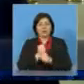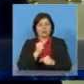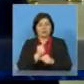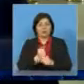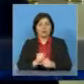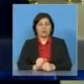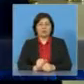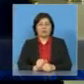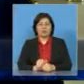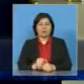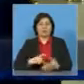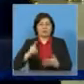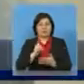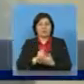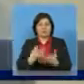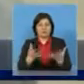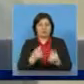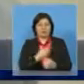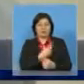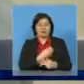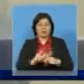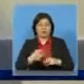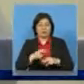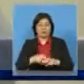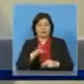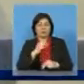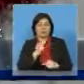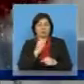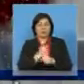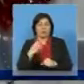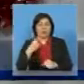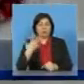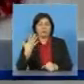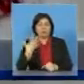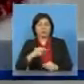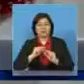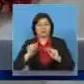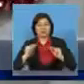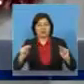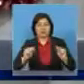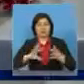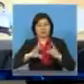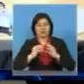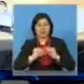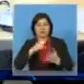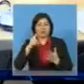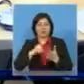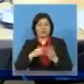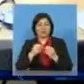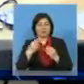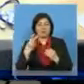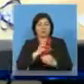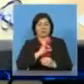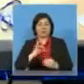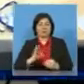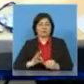что я должна взять эту вакцину. Да. На данный момент в школе трудится 250 учителей. По результатам опроса 12% из